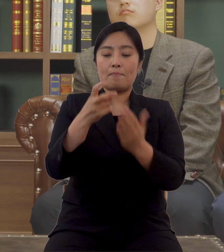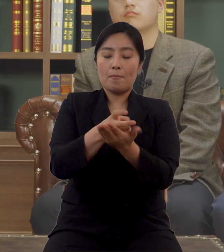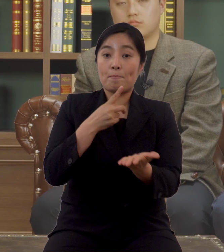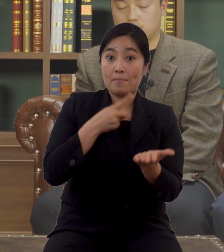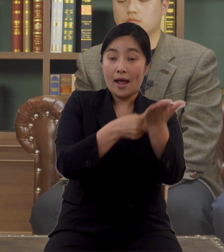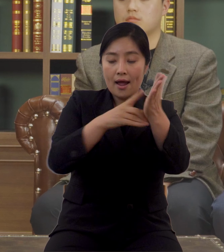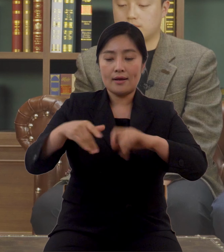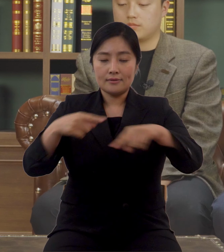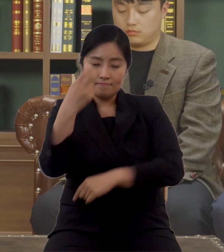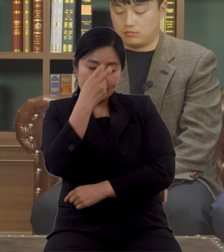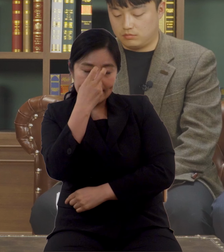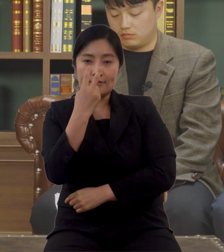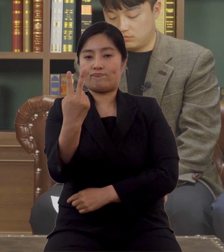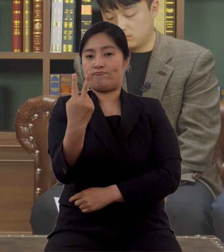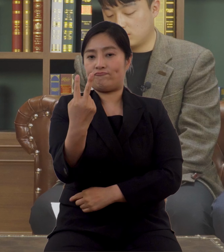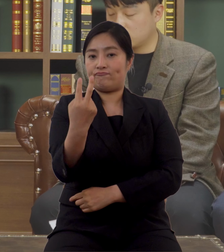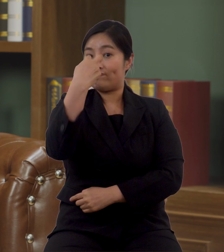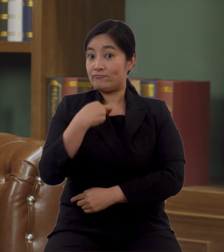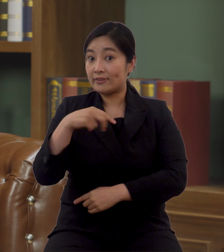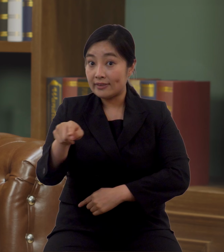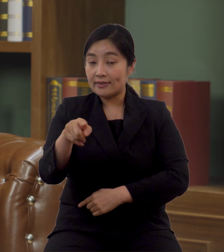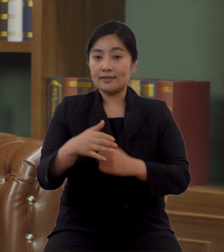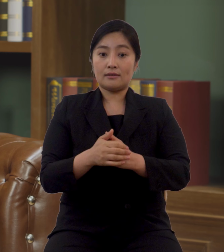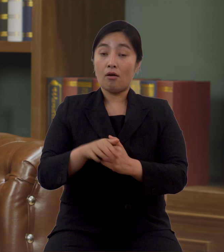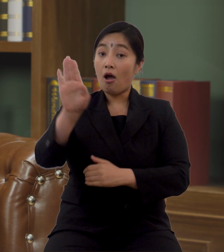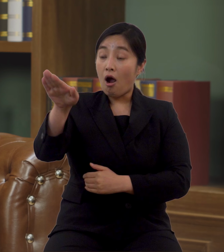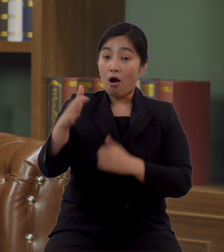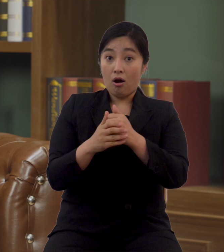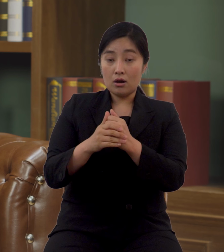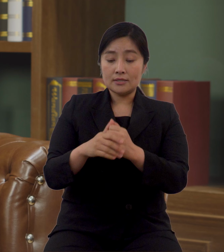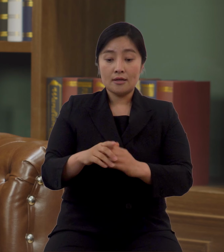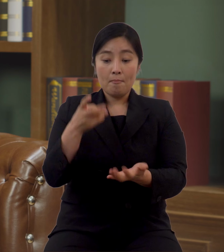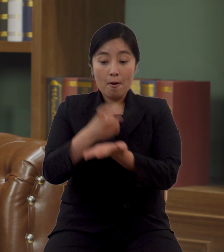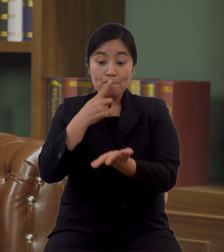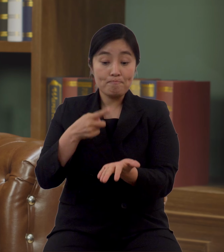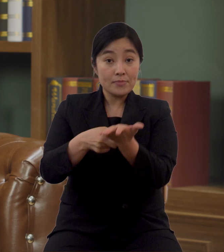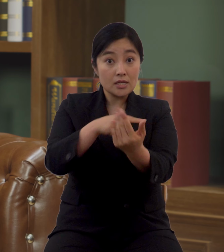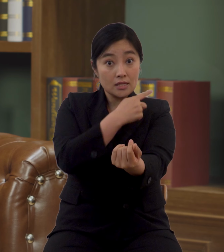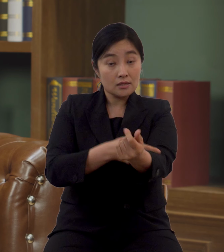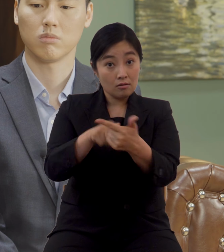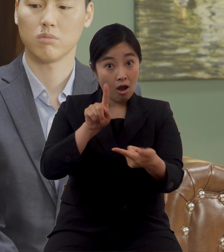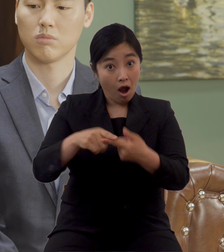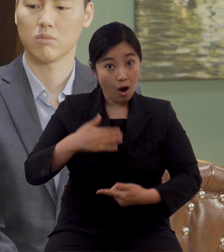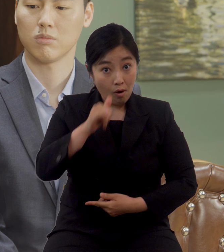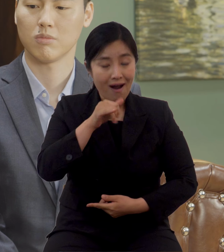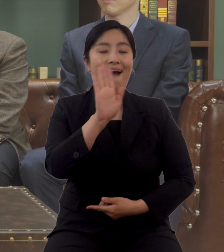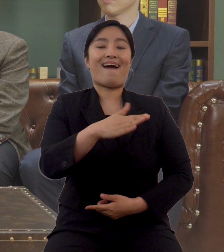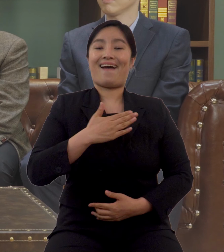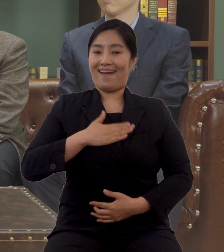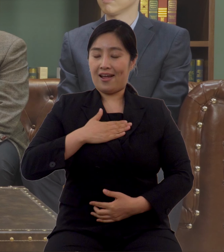기능과 행정 감시 기능이 있습니다. 인수님 혹시 자치 입법 기능에 대해서 알고 계신가요?